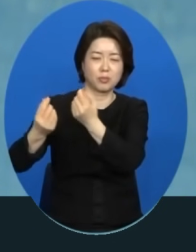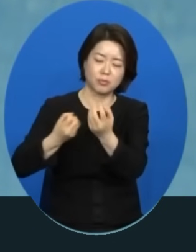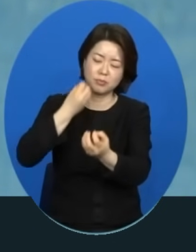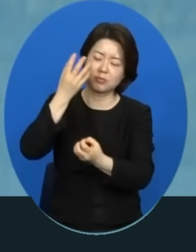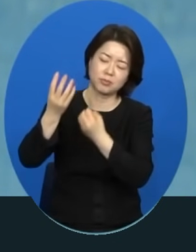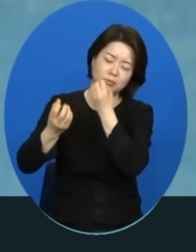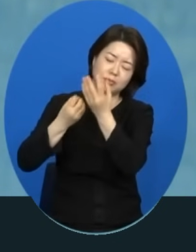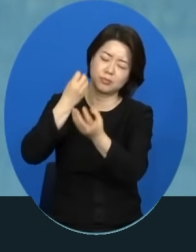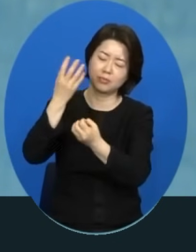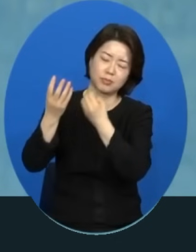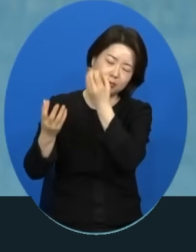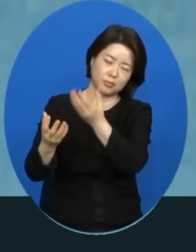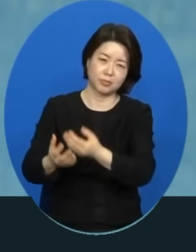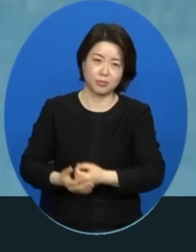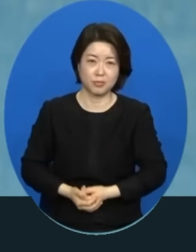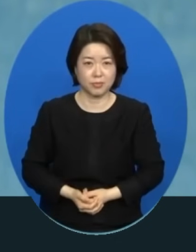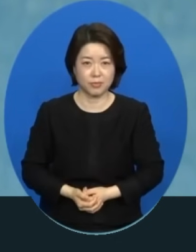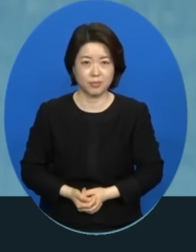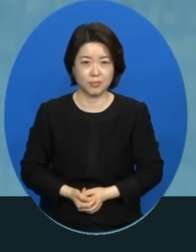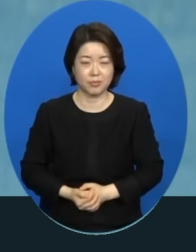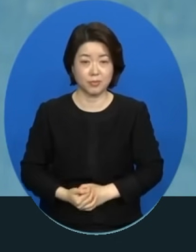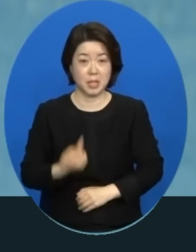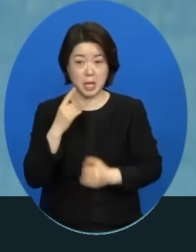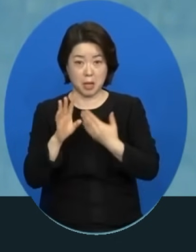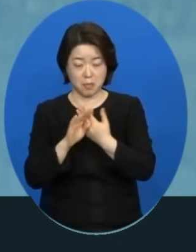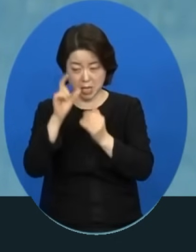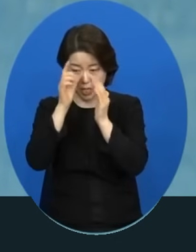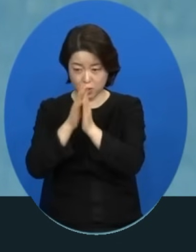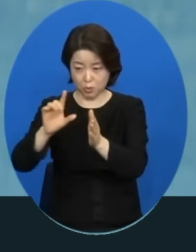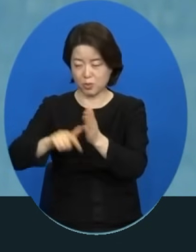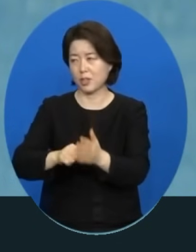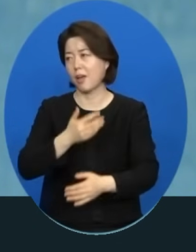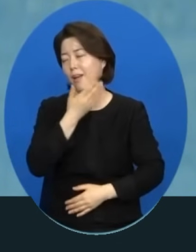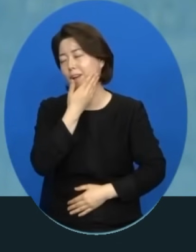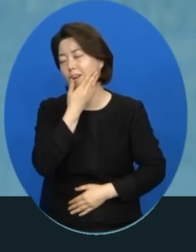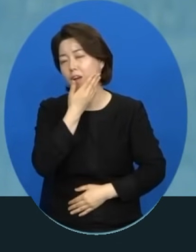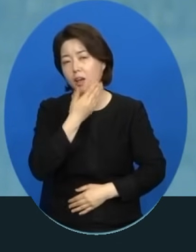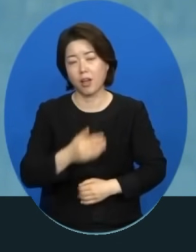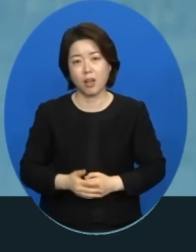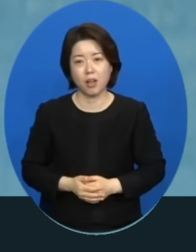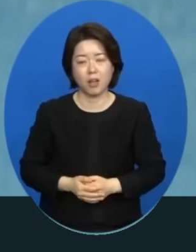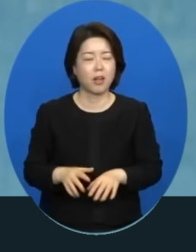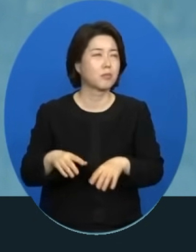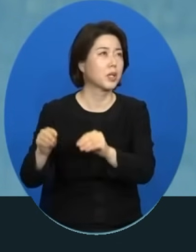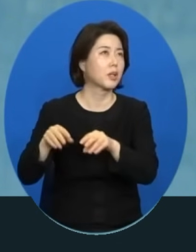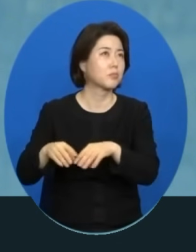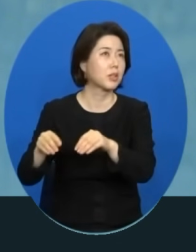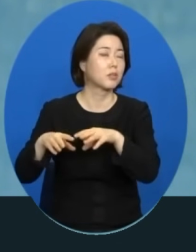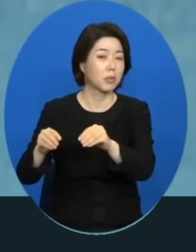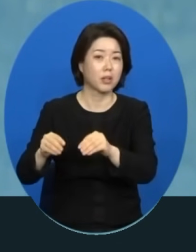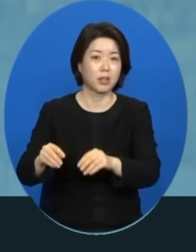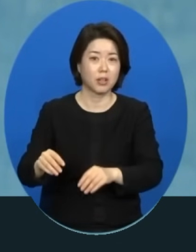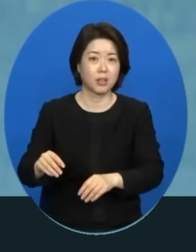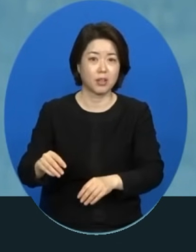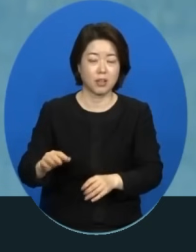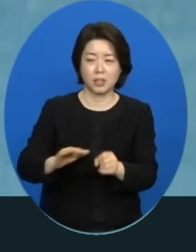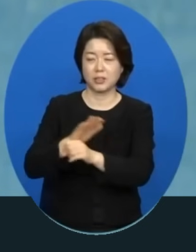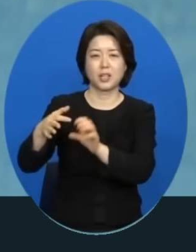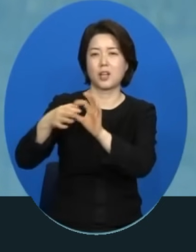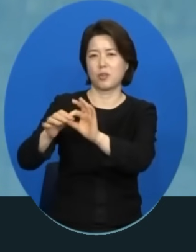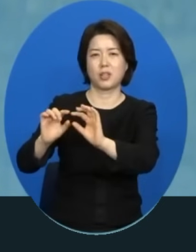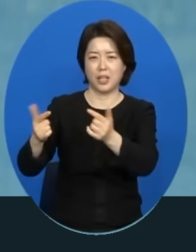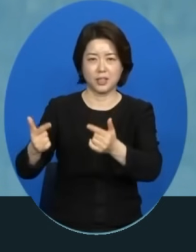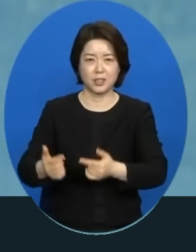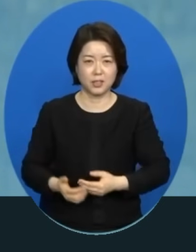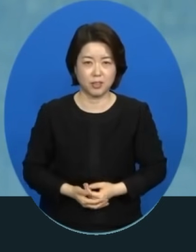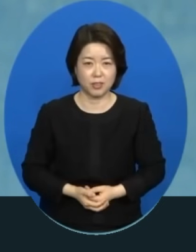거예요. 만약에 기도 시간이 아깝다고 그렇게 다 끊어놓으면 사랑의 관계 아니죠. 그러니까 여러분,